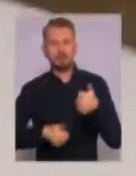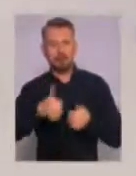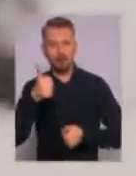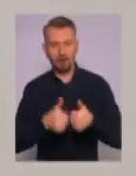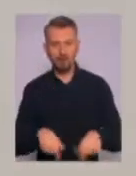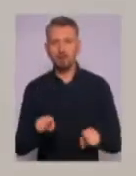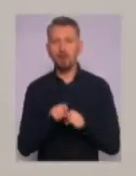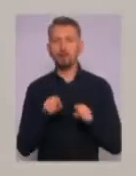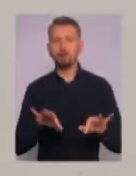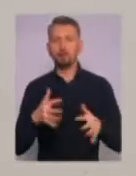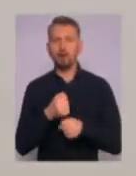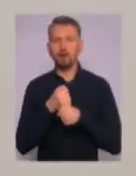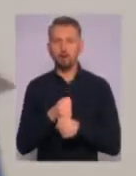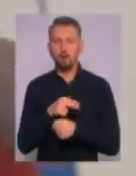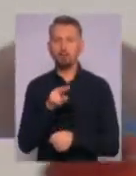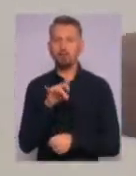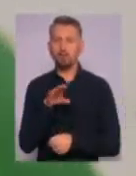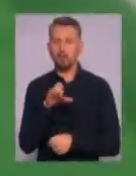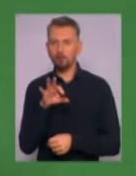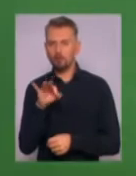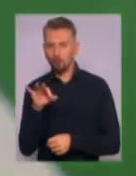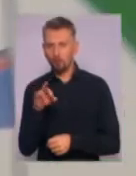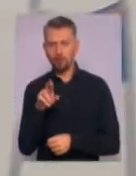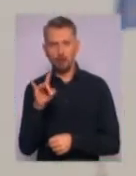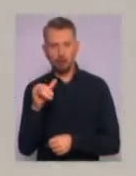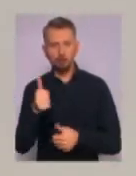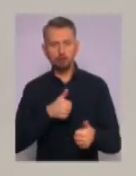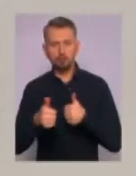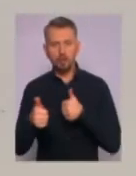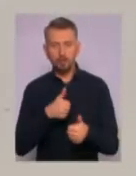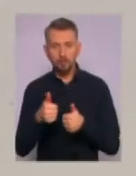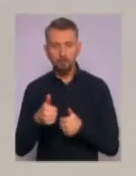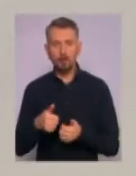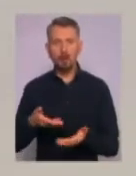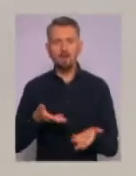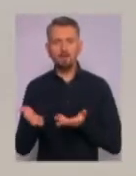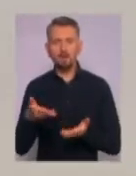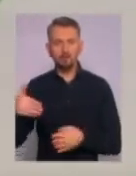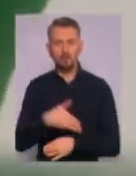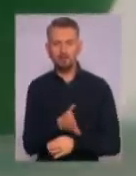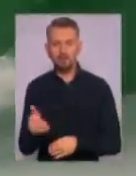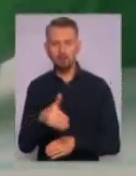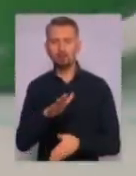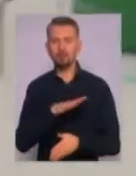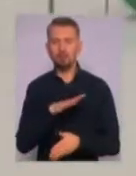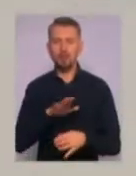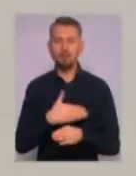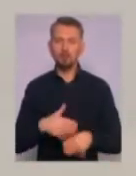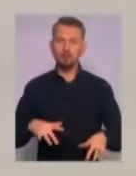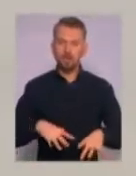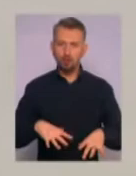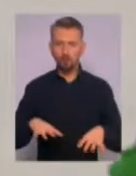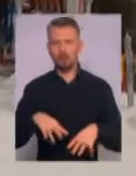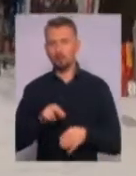Так тут відбувся Кубок Протасового Яру, а суперництво у лижному слаломі тривало між тренерами та інструкторами, які працюють на